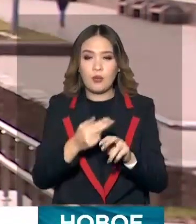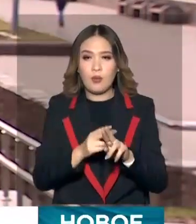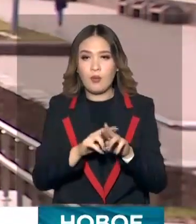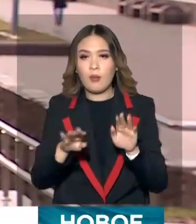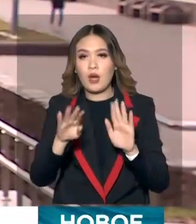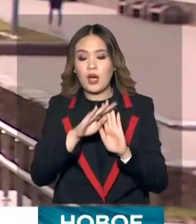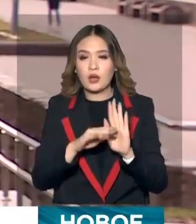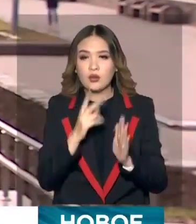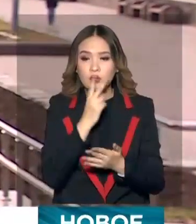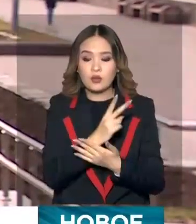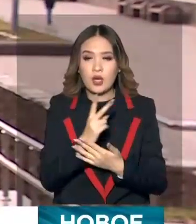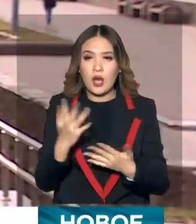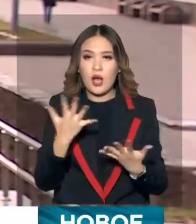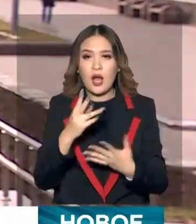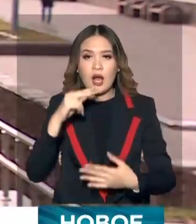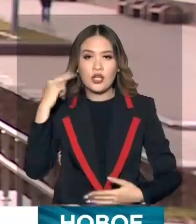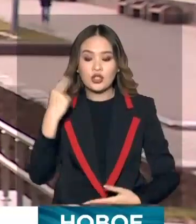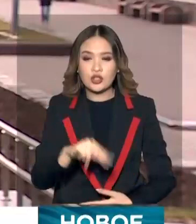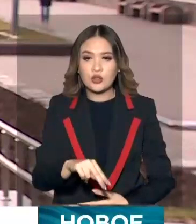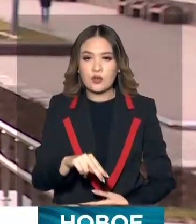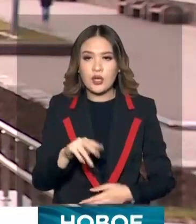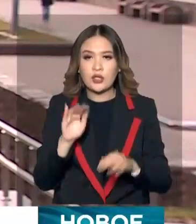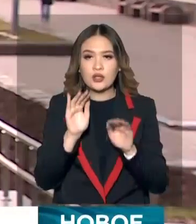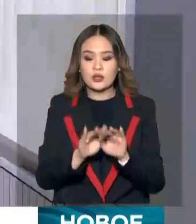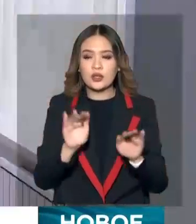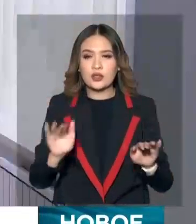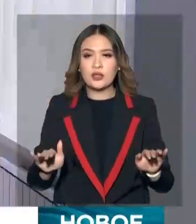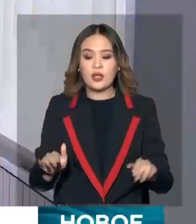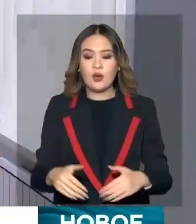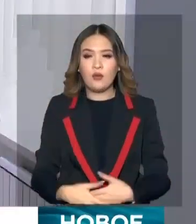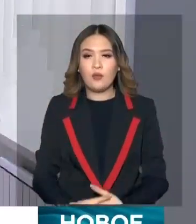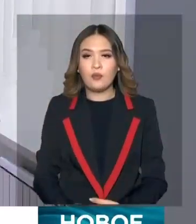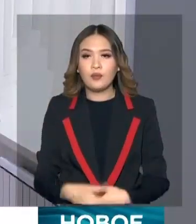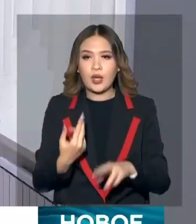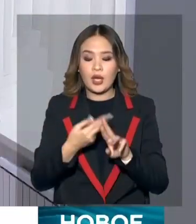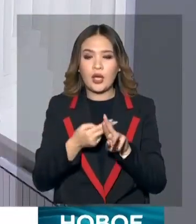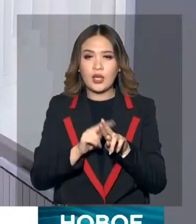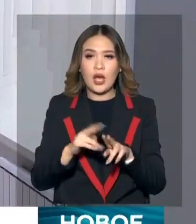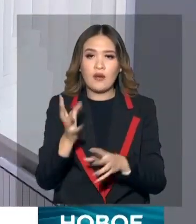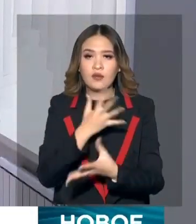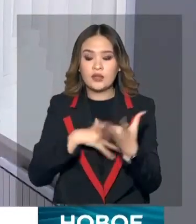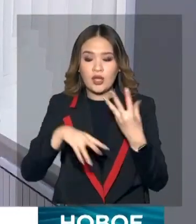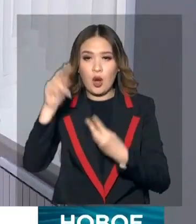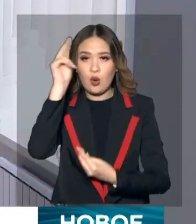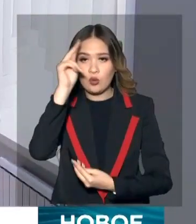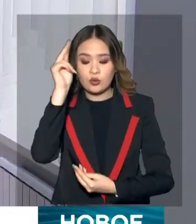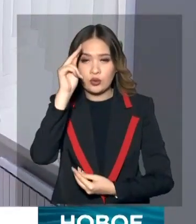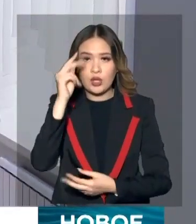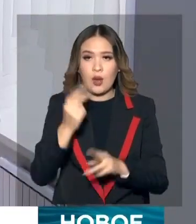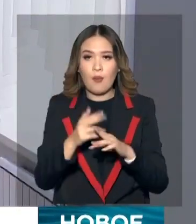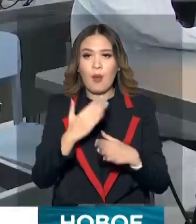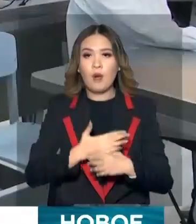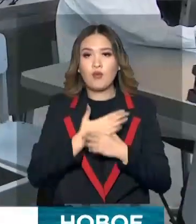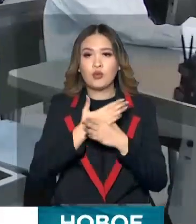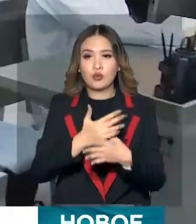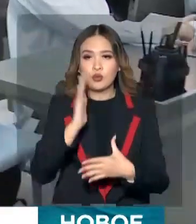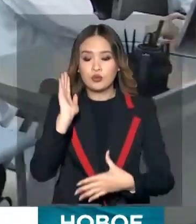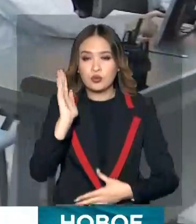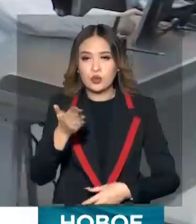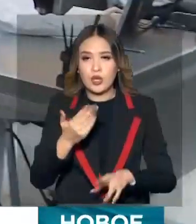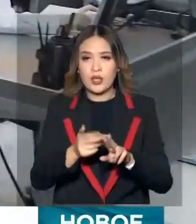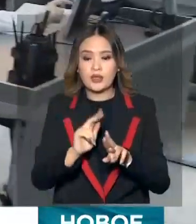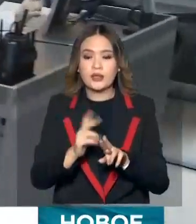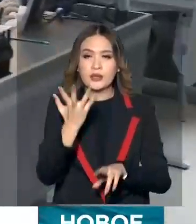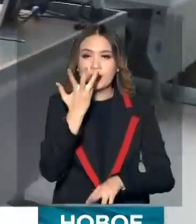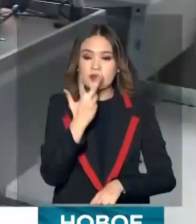также система оценки качества детских садов. Во всех остальных образовательных сферах поможет цифровизация